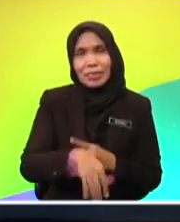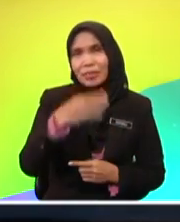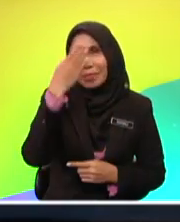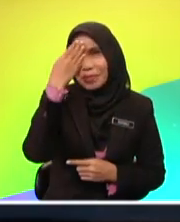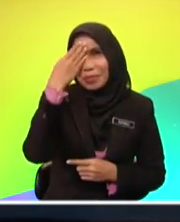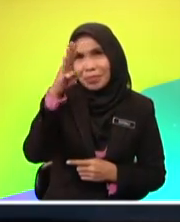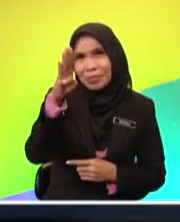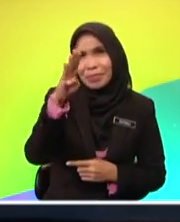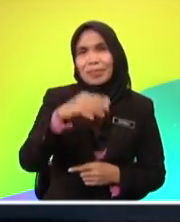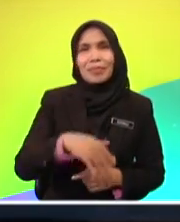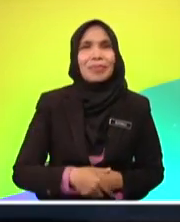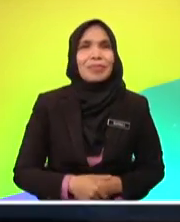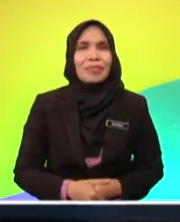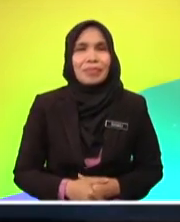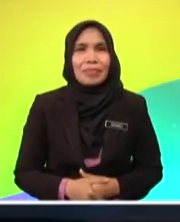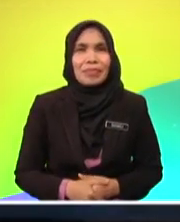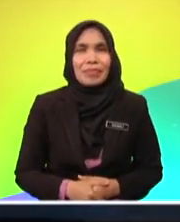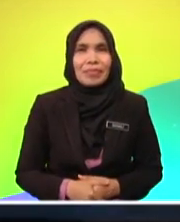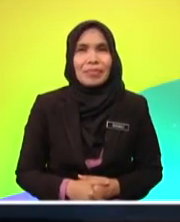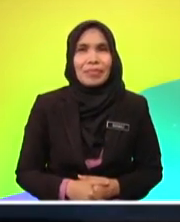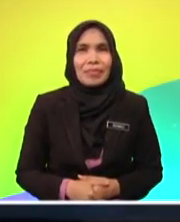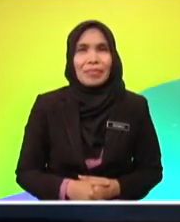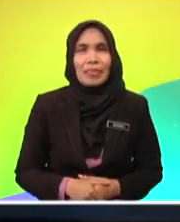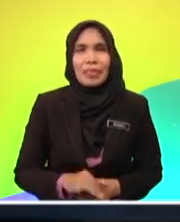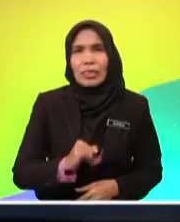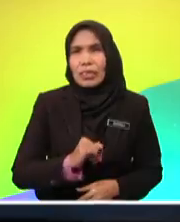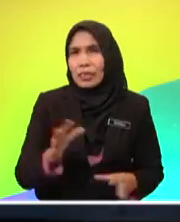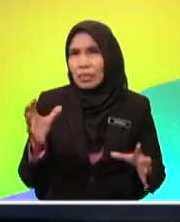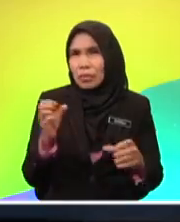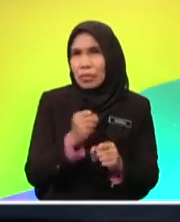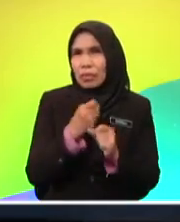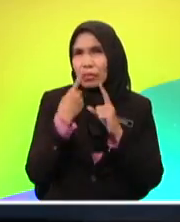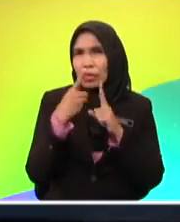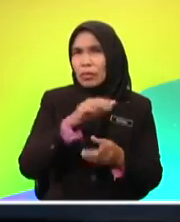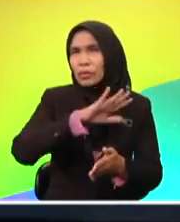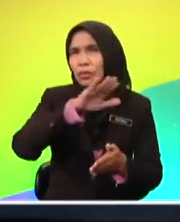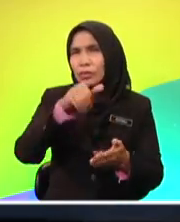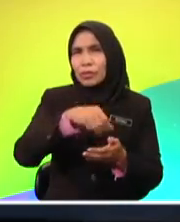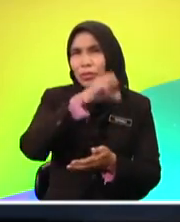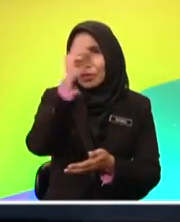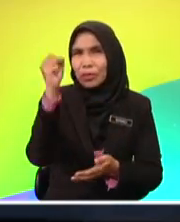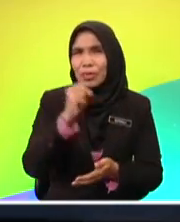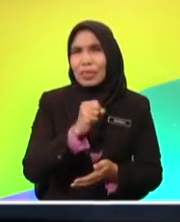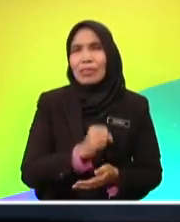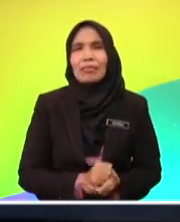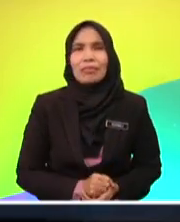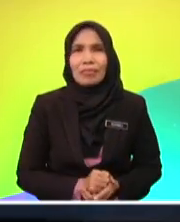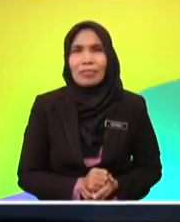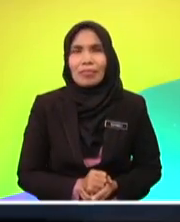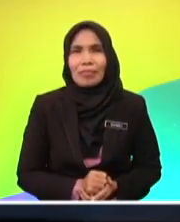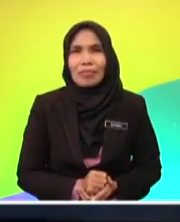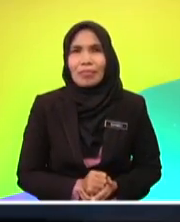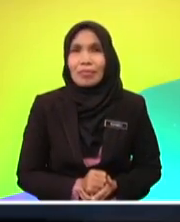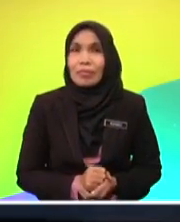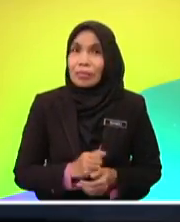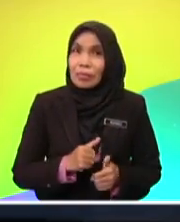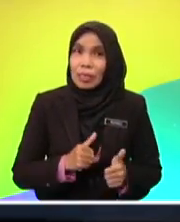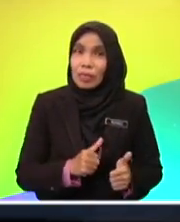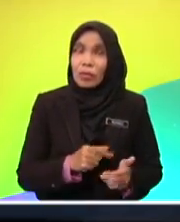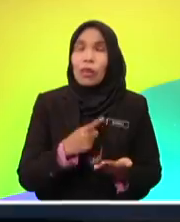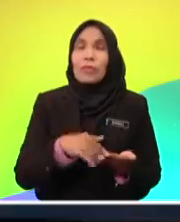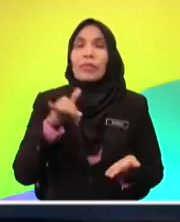Okey, jadi saya dapat jawab semua soalan yang cikgu berikan berdasarkan kepada apa yang telah